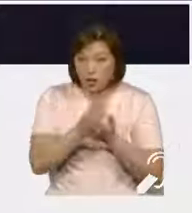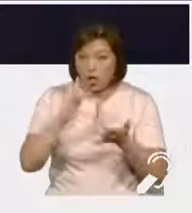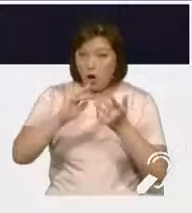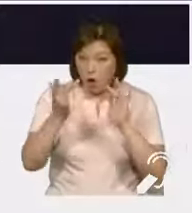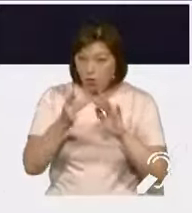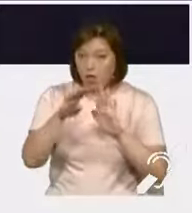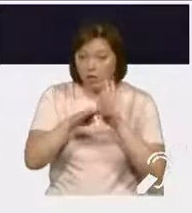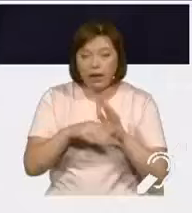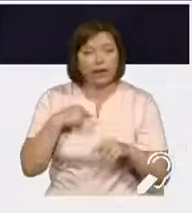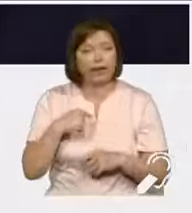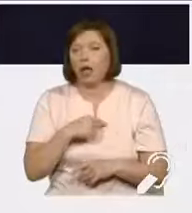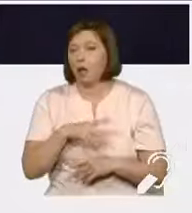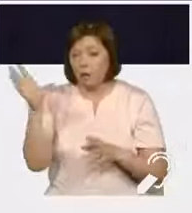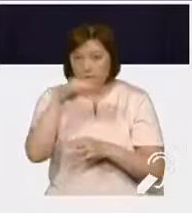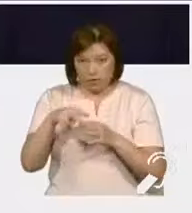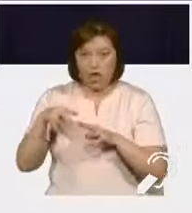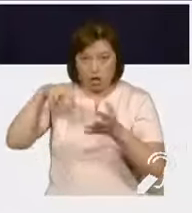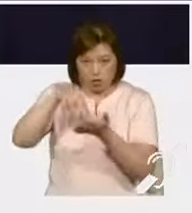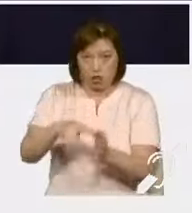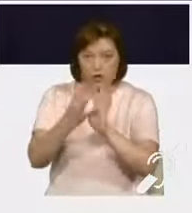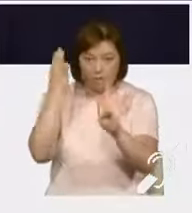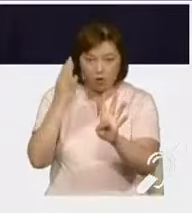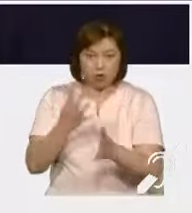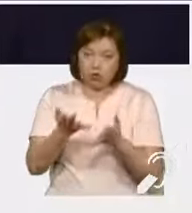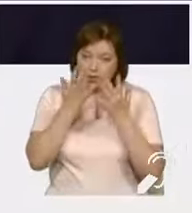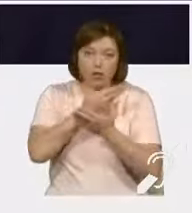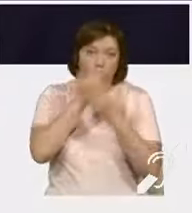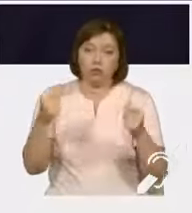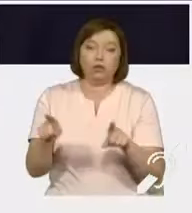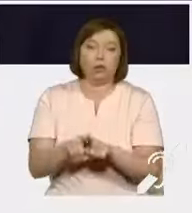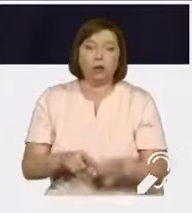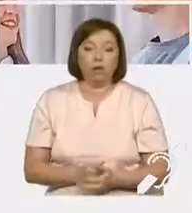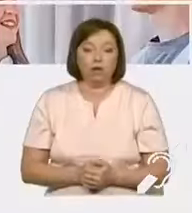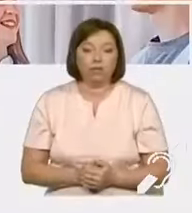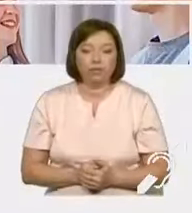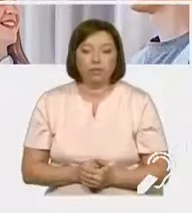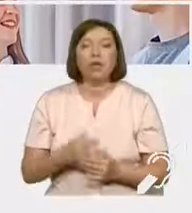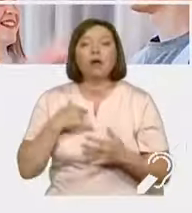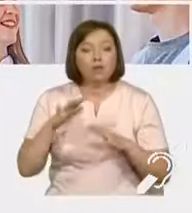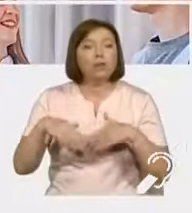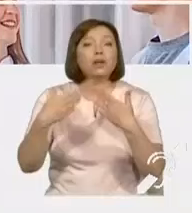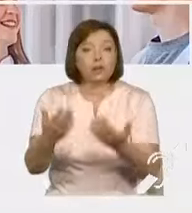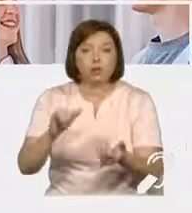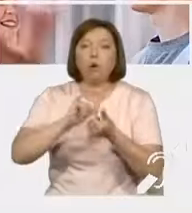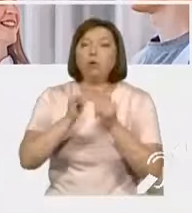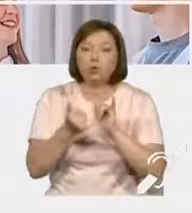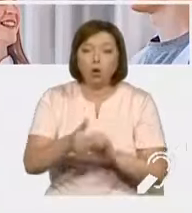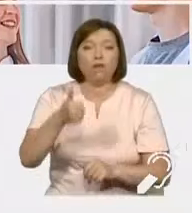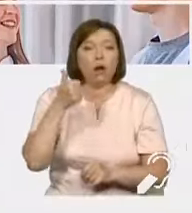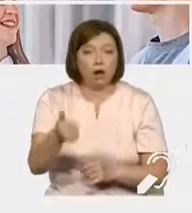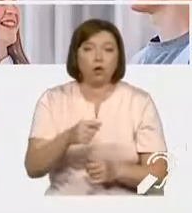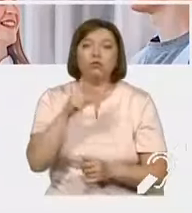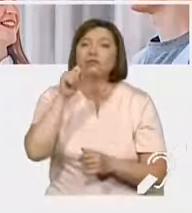online? Eu nu cred. Dacă toți stau aici în rând, înseamnă că nu se știe și nimeni n-a auzit de așa ceva. Noi le oferim condiții bune, săl